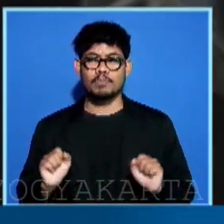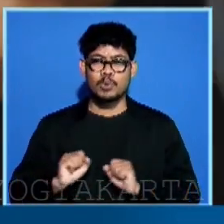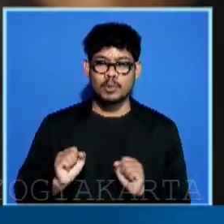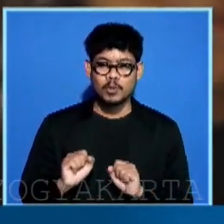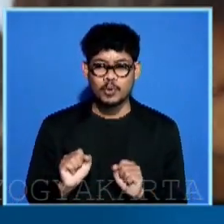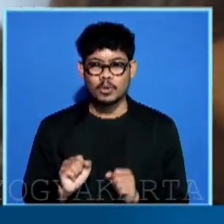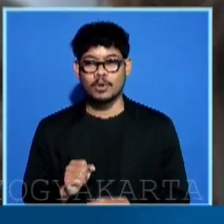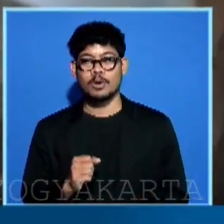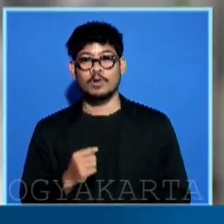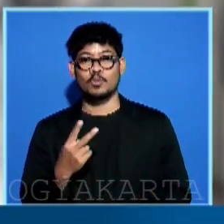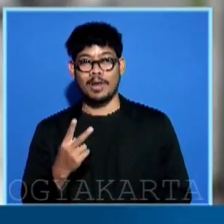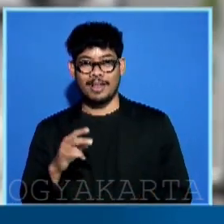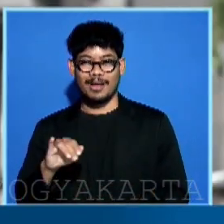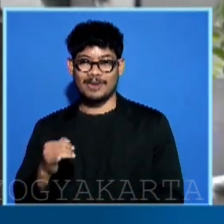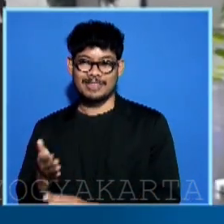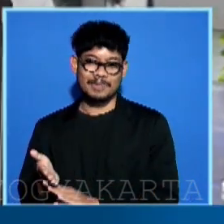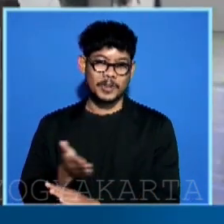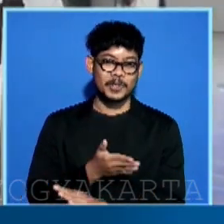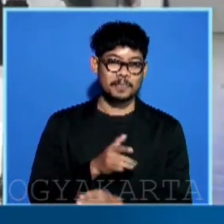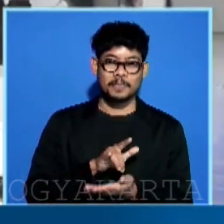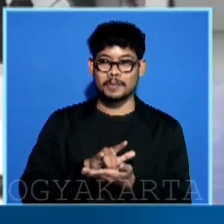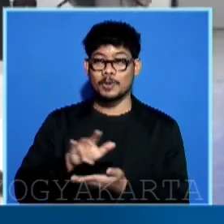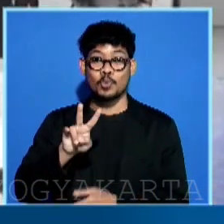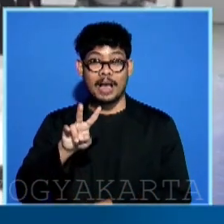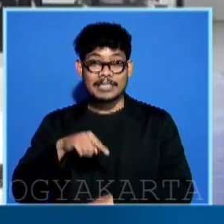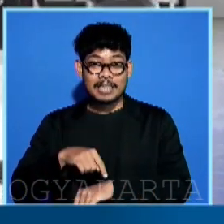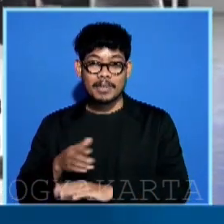sebelum keberangkatan domestik atau 3 jam sebelum keberangkatan internasional